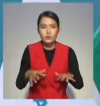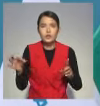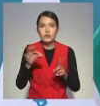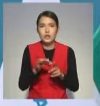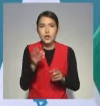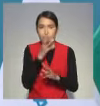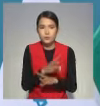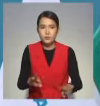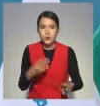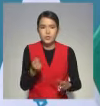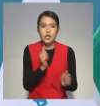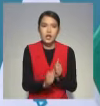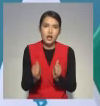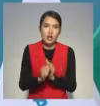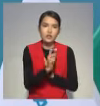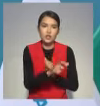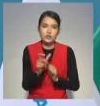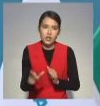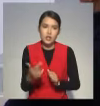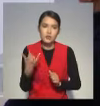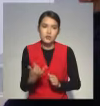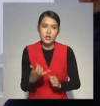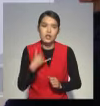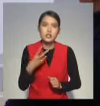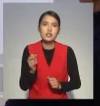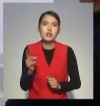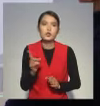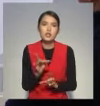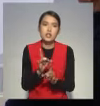бюджета. Каждый человек пишет, на что он